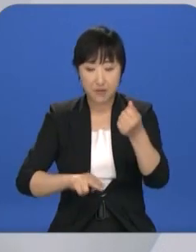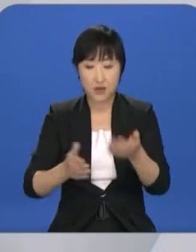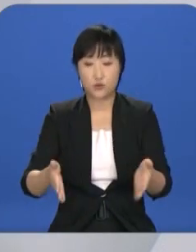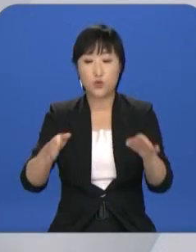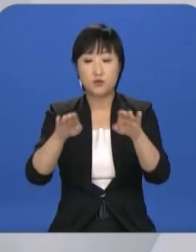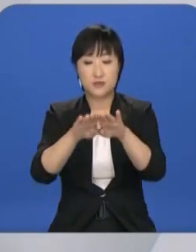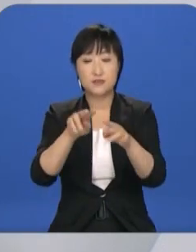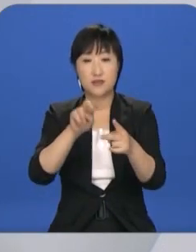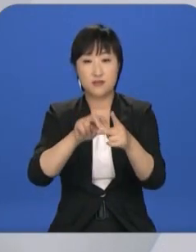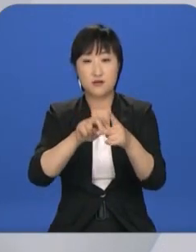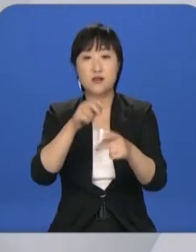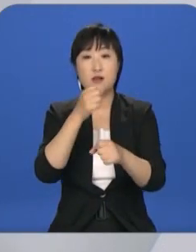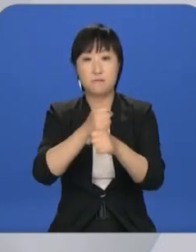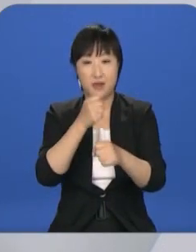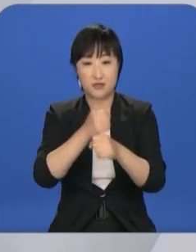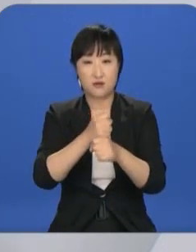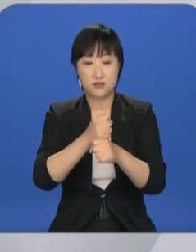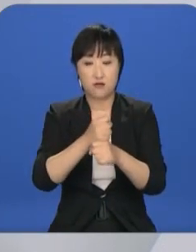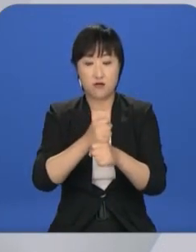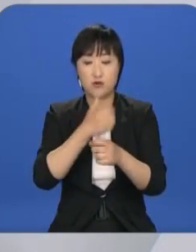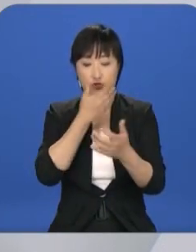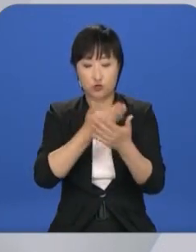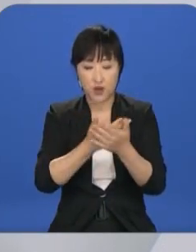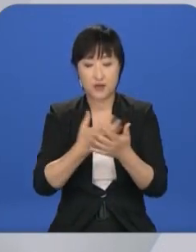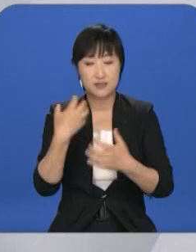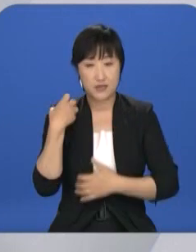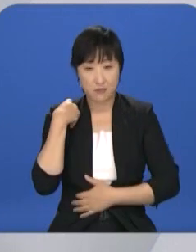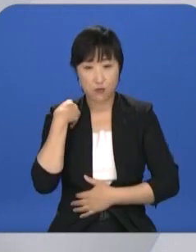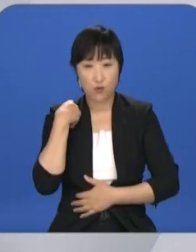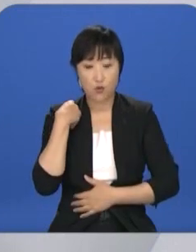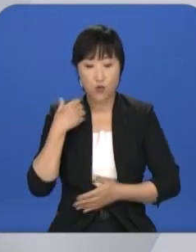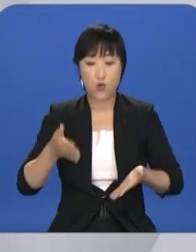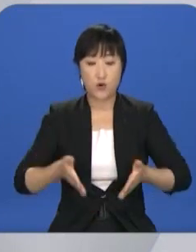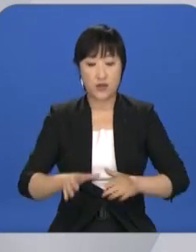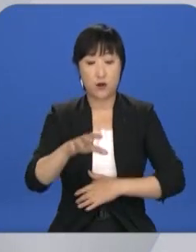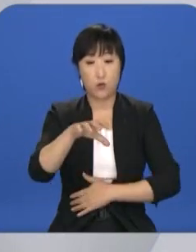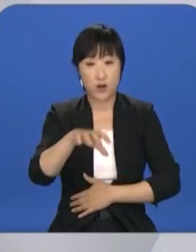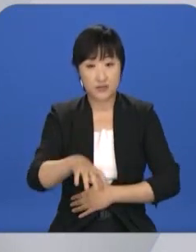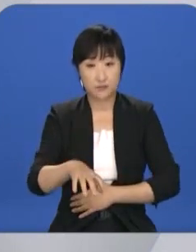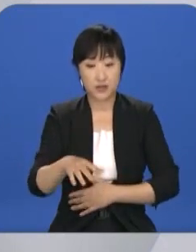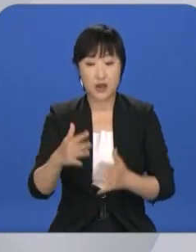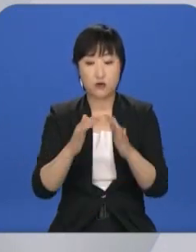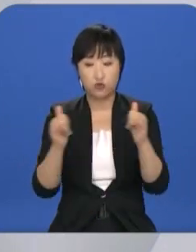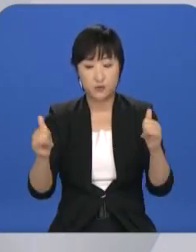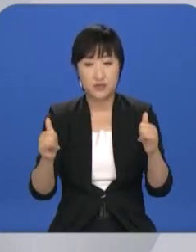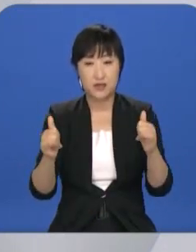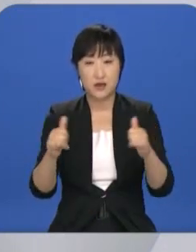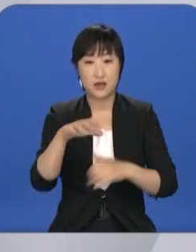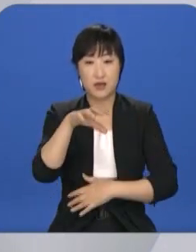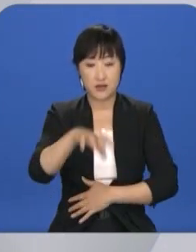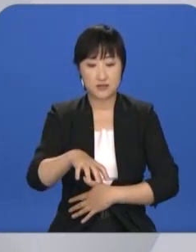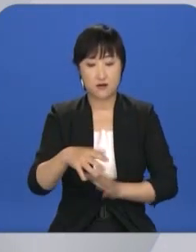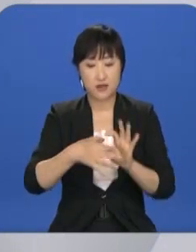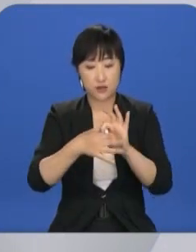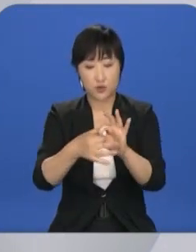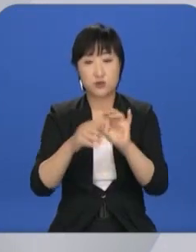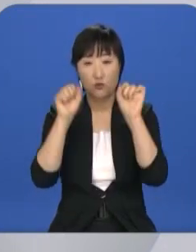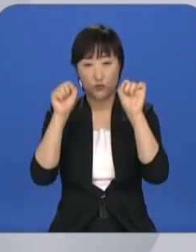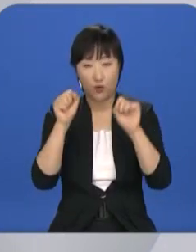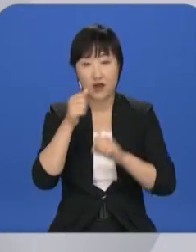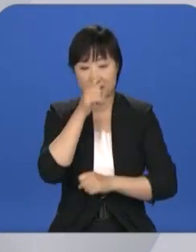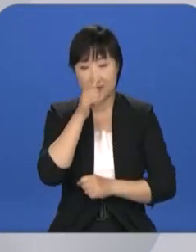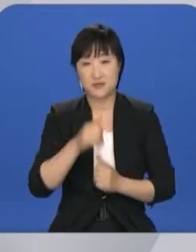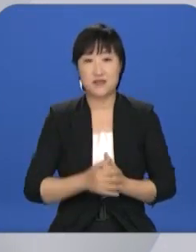확보의 중추적 역할을 수행하도록 하고 향후와 국민이 함께하는 지산지소운동을